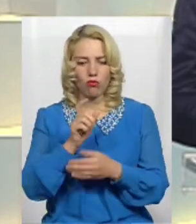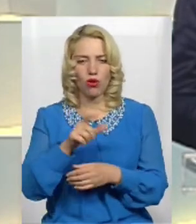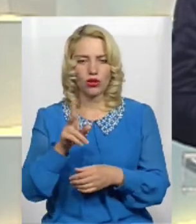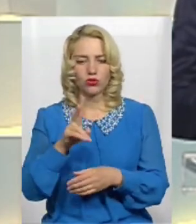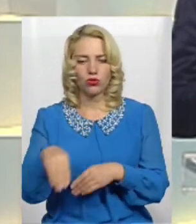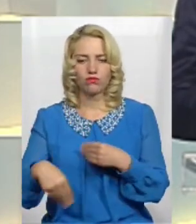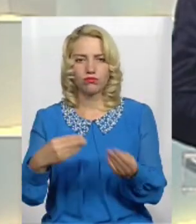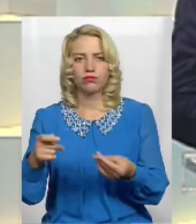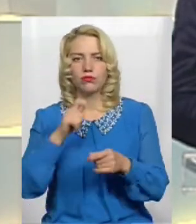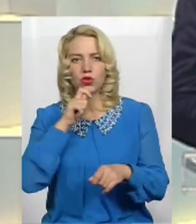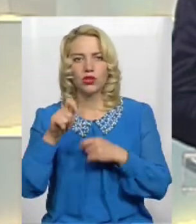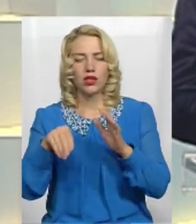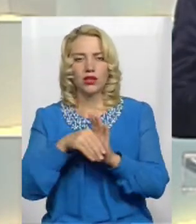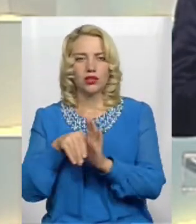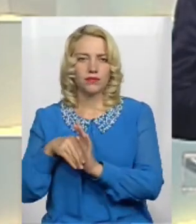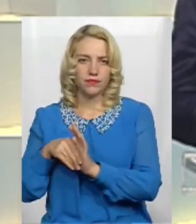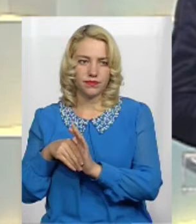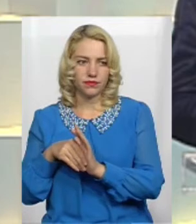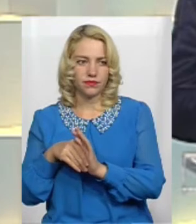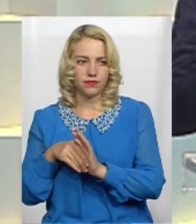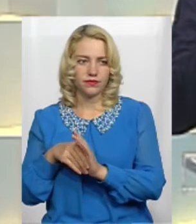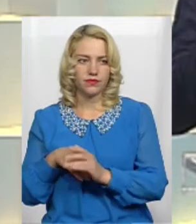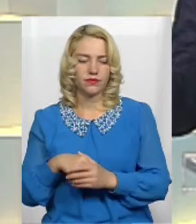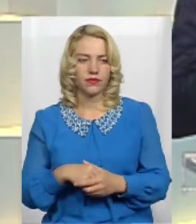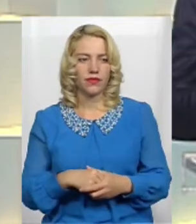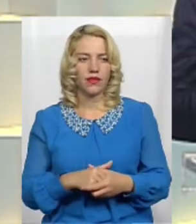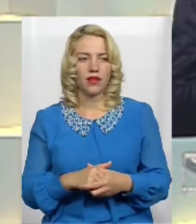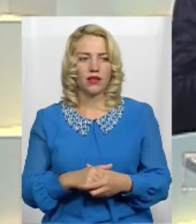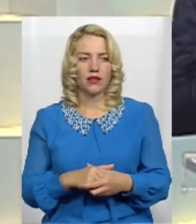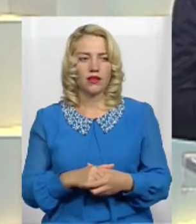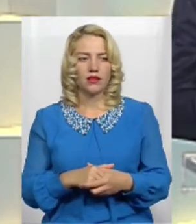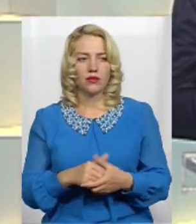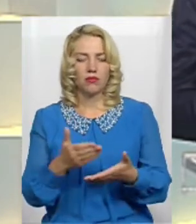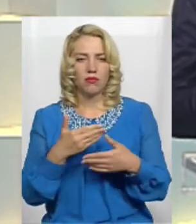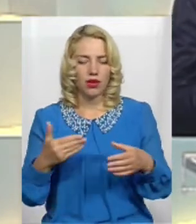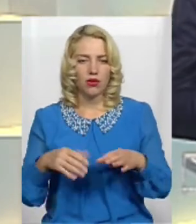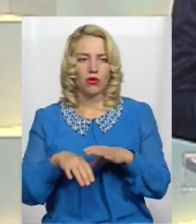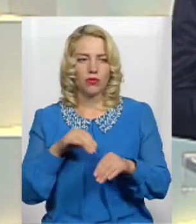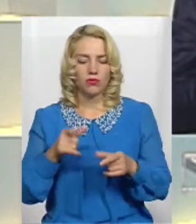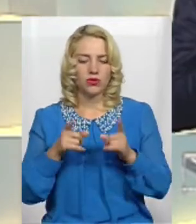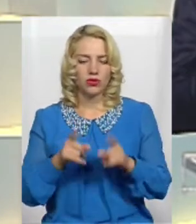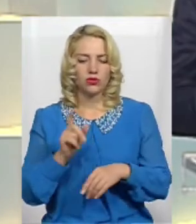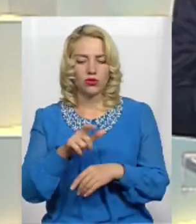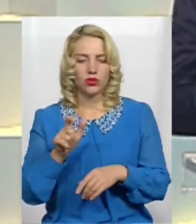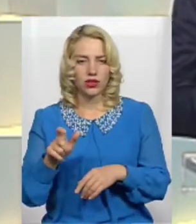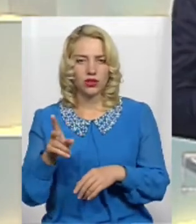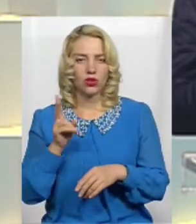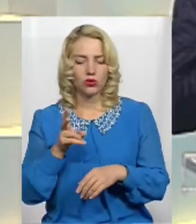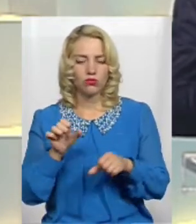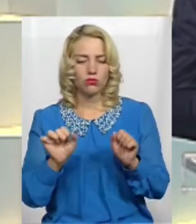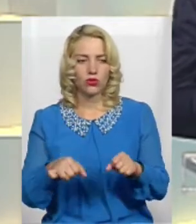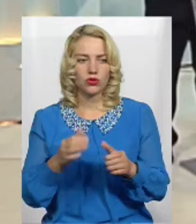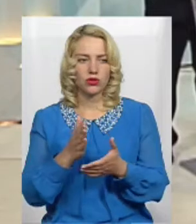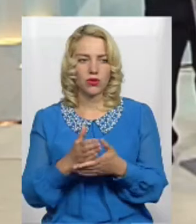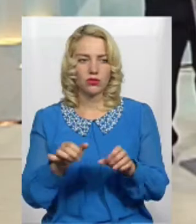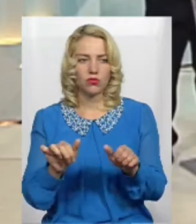щедрі дари, оскільки завжди казав, що цих дарунків необхідно боятися, а ми оберемо дійсно людей, які можуть